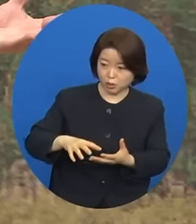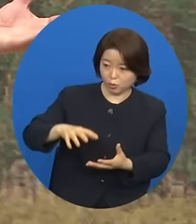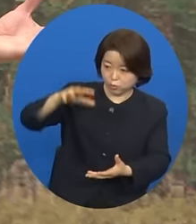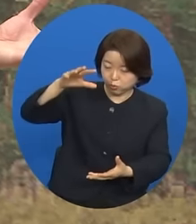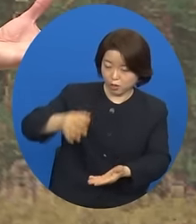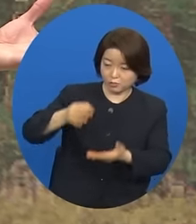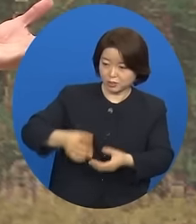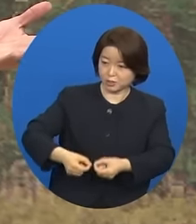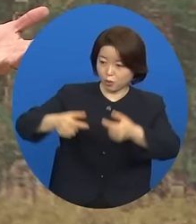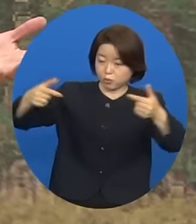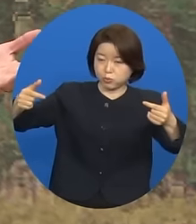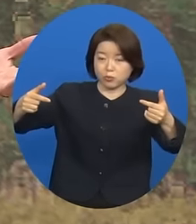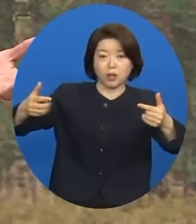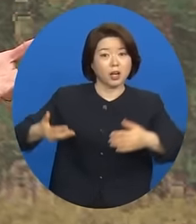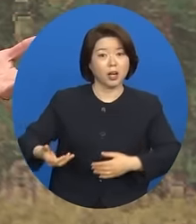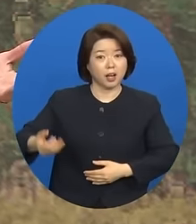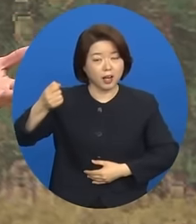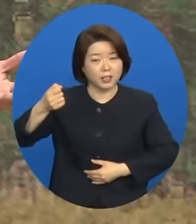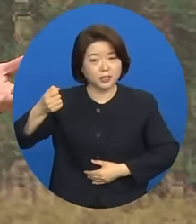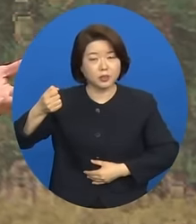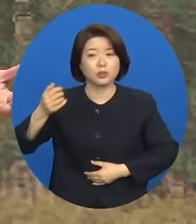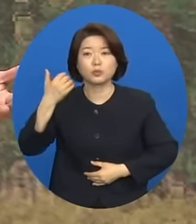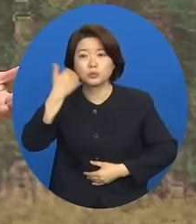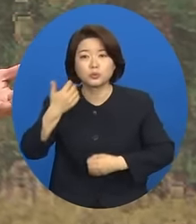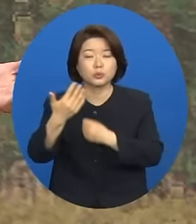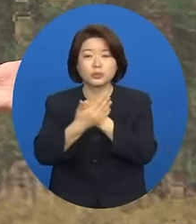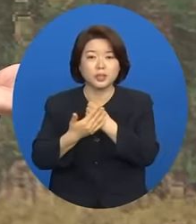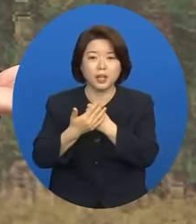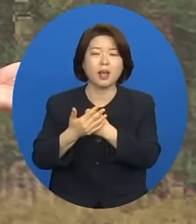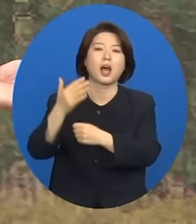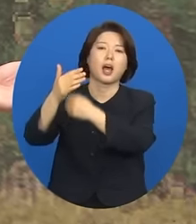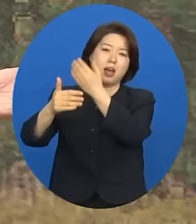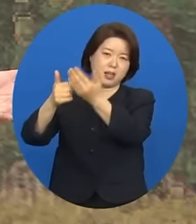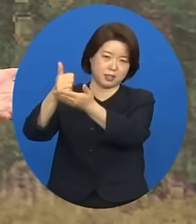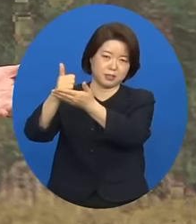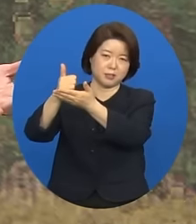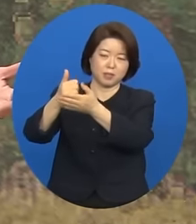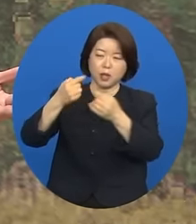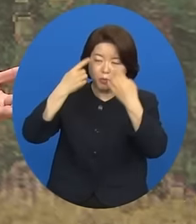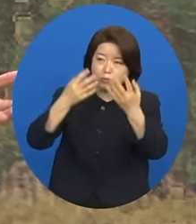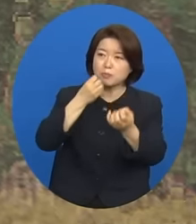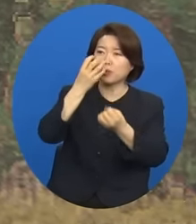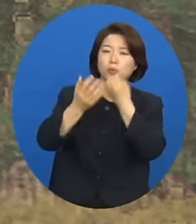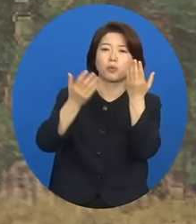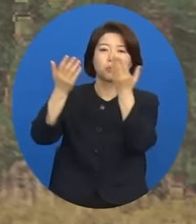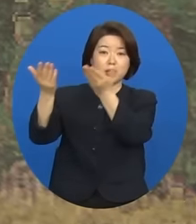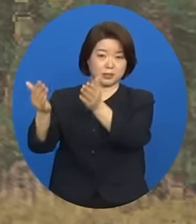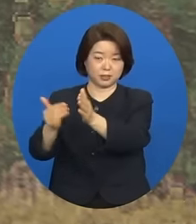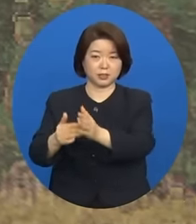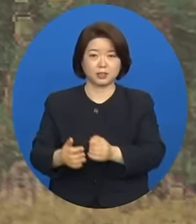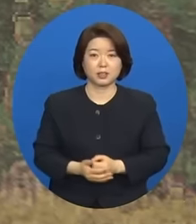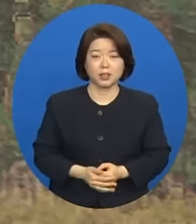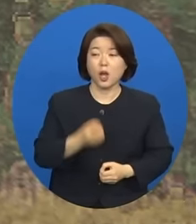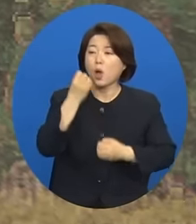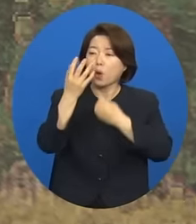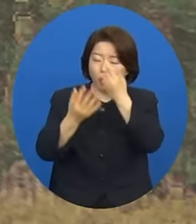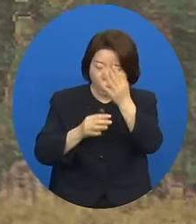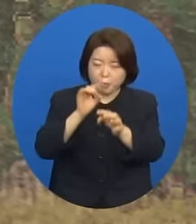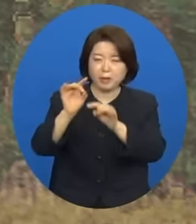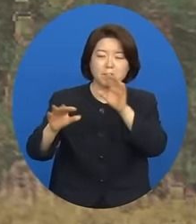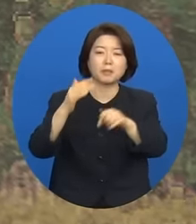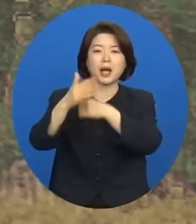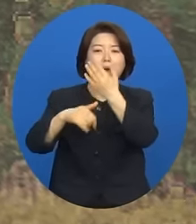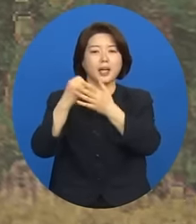누구 때문이라고요? 하나님 때문이라고 분명하게 지금 야곱이 고백을 하게 되는 거예요. 고백하는 것마다 하나님의